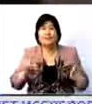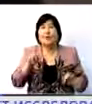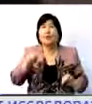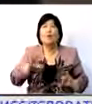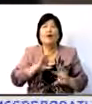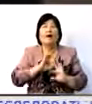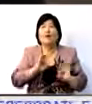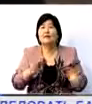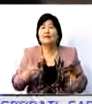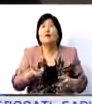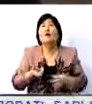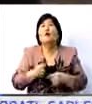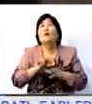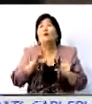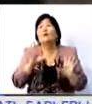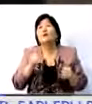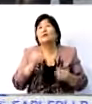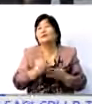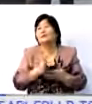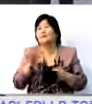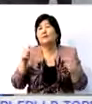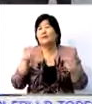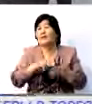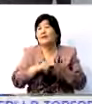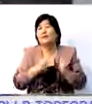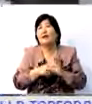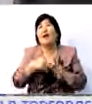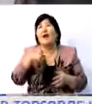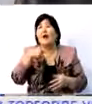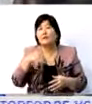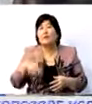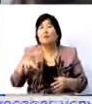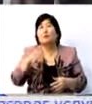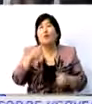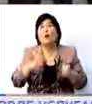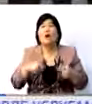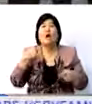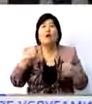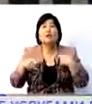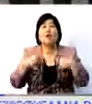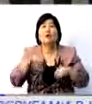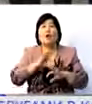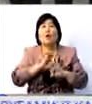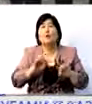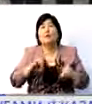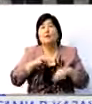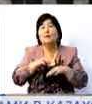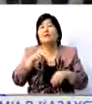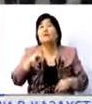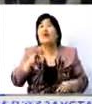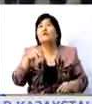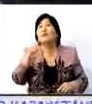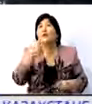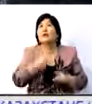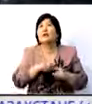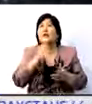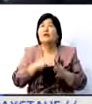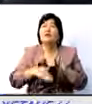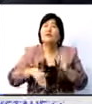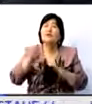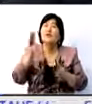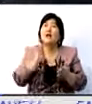отличные. В общем, подходит всем стандарт. Отметим, республиканский конкурс «Сауда УСДГ» проводится с 2002 года и является